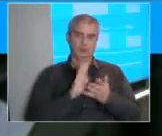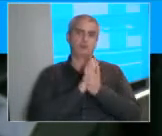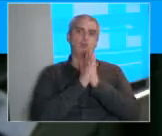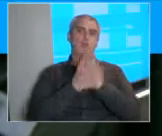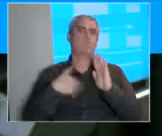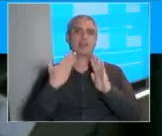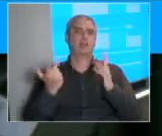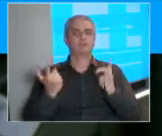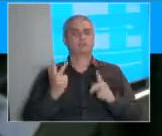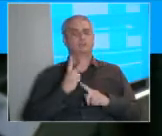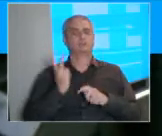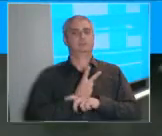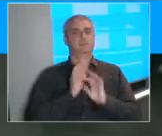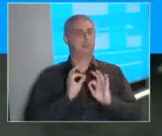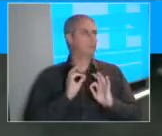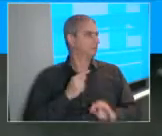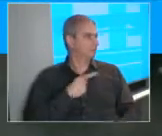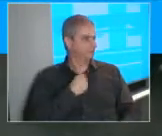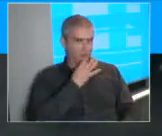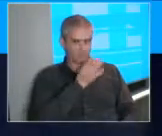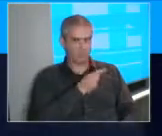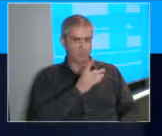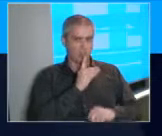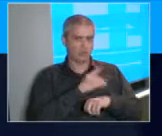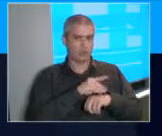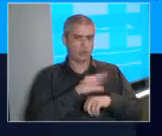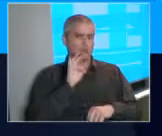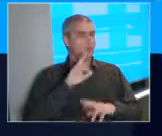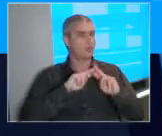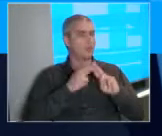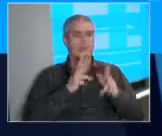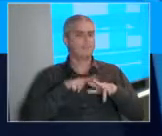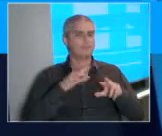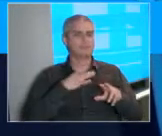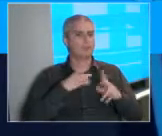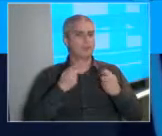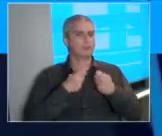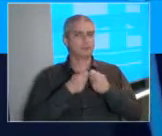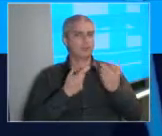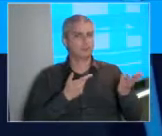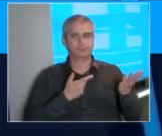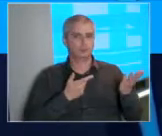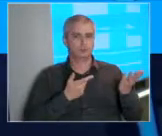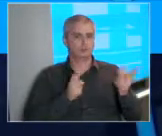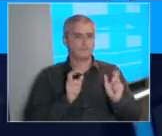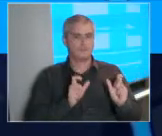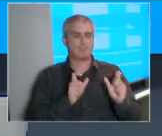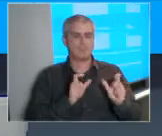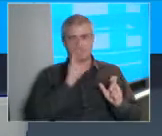להיות לסטנדרט. ושאלנו את דוקטור טואן לגבי העולם, מה מצבנו בכל מה שקשור